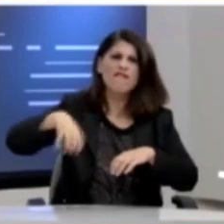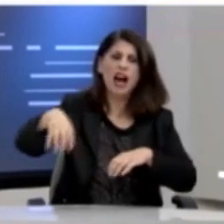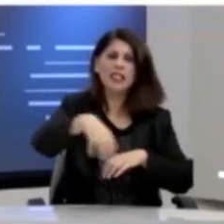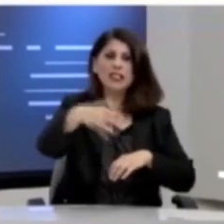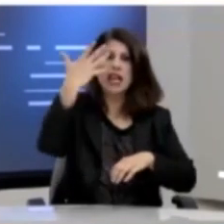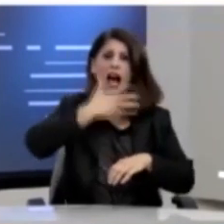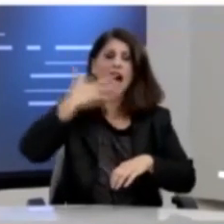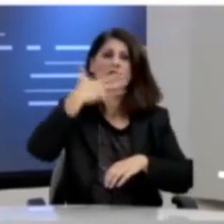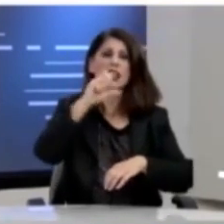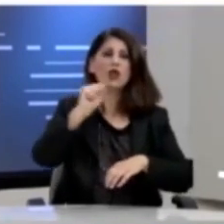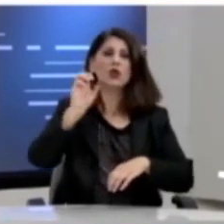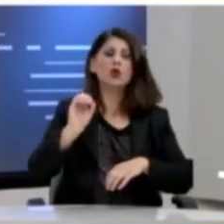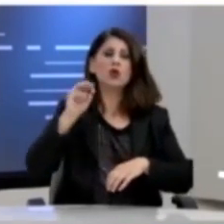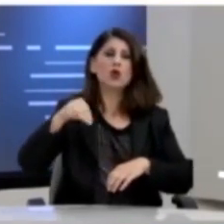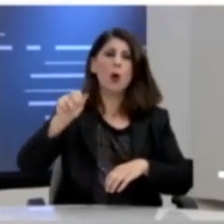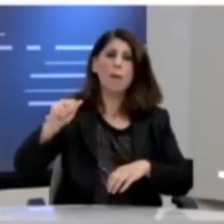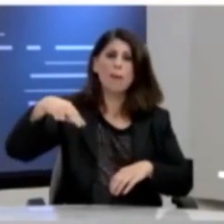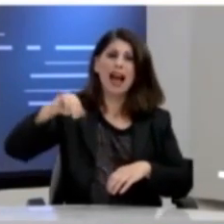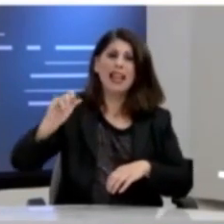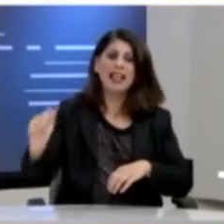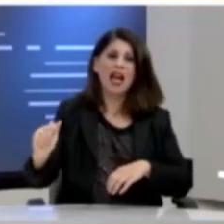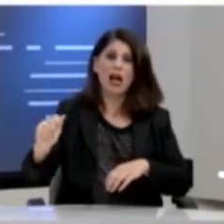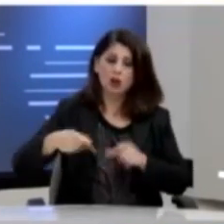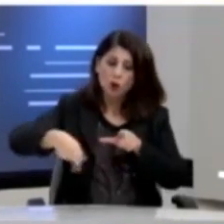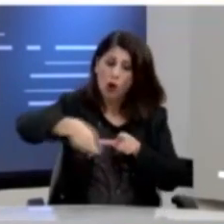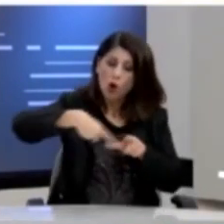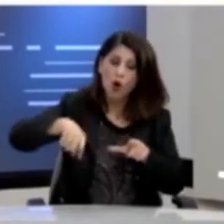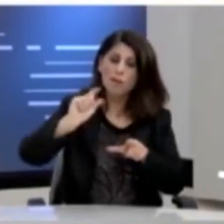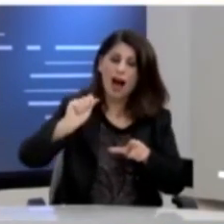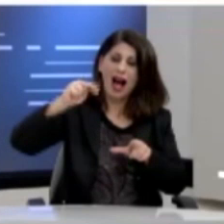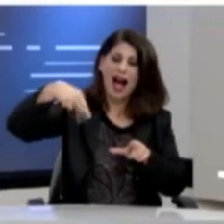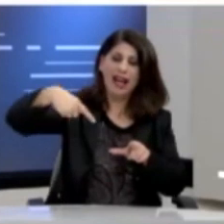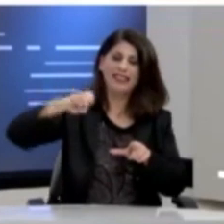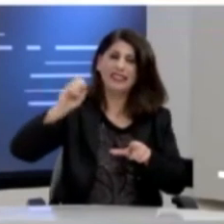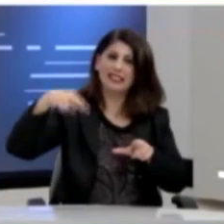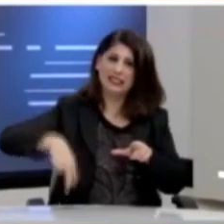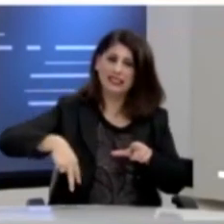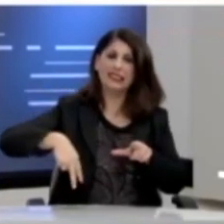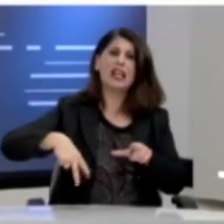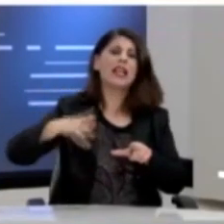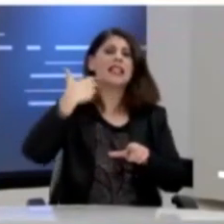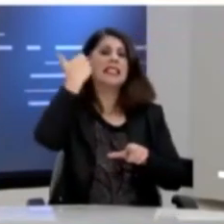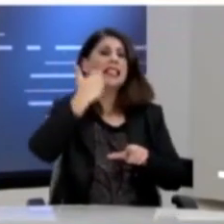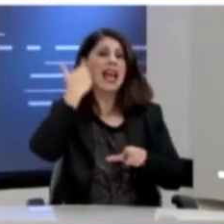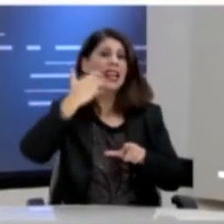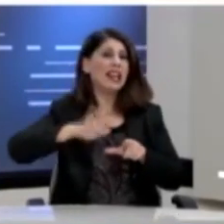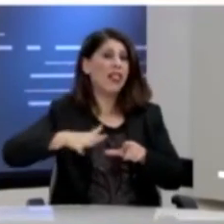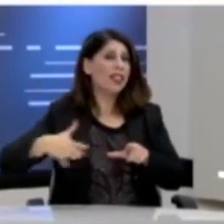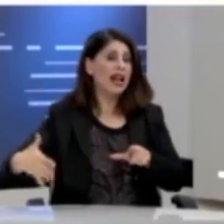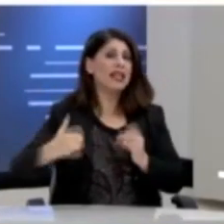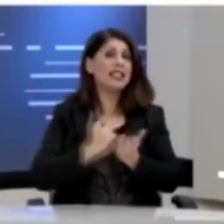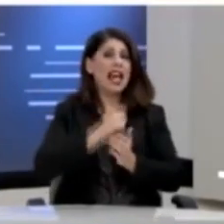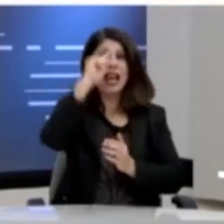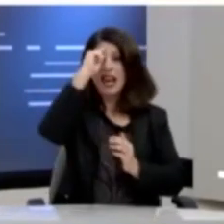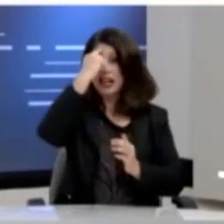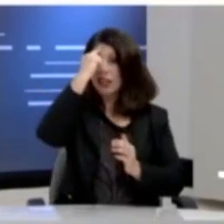Σομαλία κοντά στον στρατηγική σημασία κόλπο του Άντεν και τα στενά στην Ερυθρά Θάλασσα και τον Ινδικό Ωκεανό. Έχει βάσεις